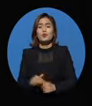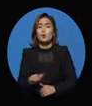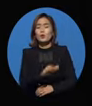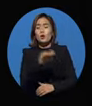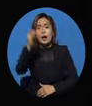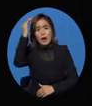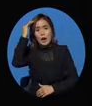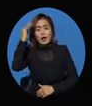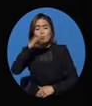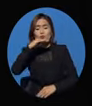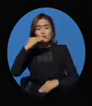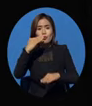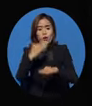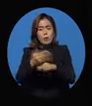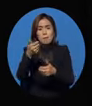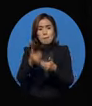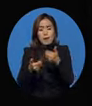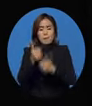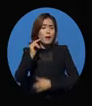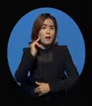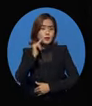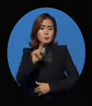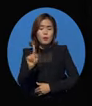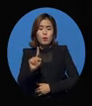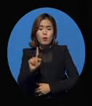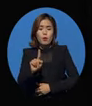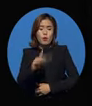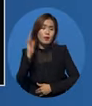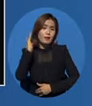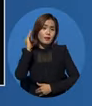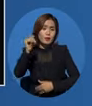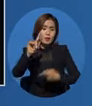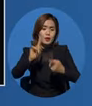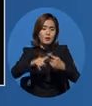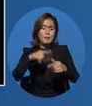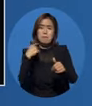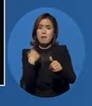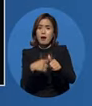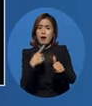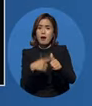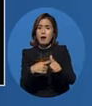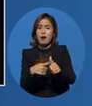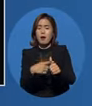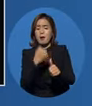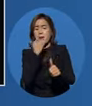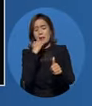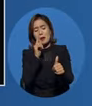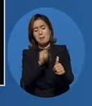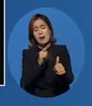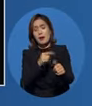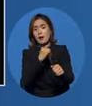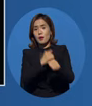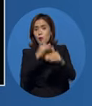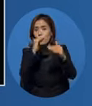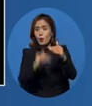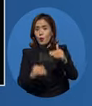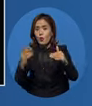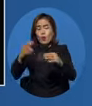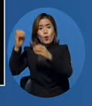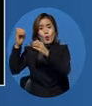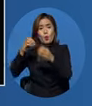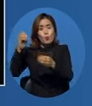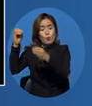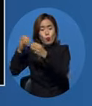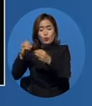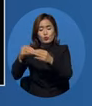남북관계 악화 데서 김효정 씨가 우리 대통령님을 비하고 비아냥 거리고 이런 상황에서 또 도수 야당과